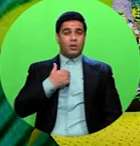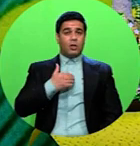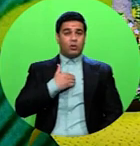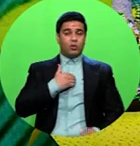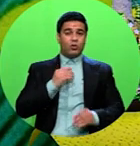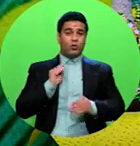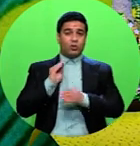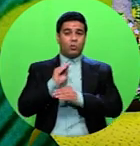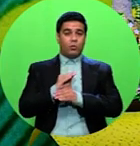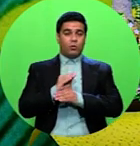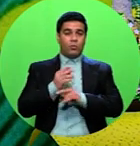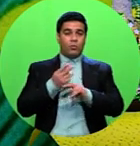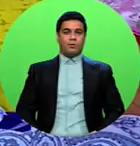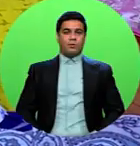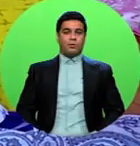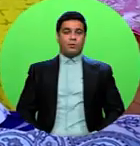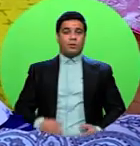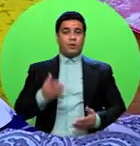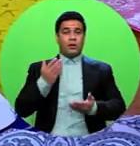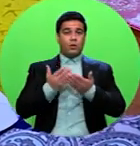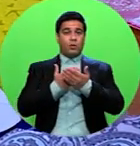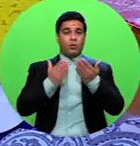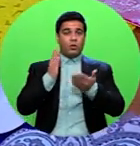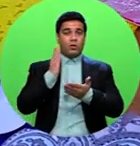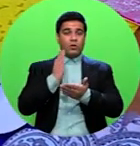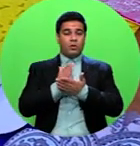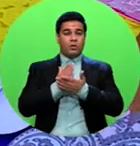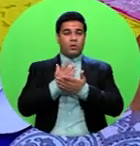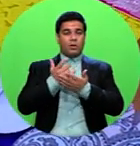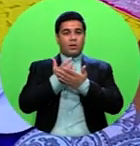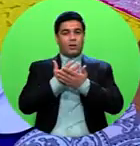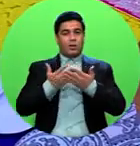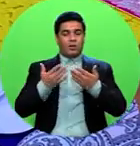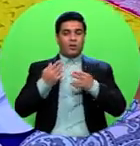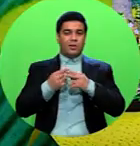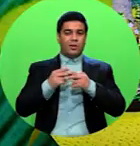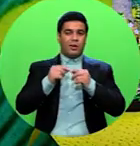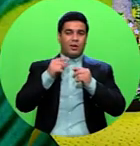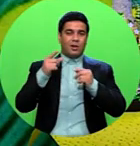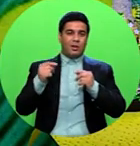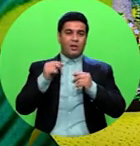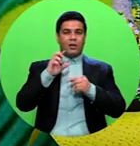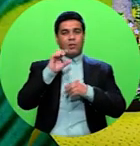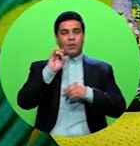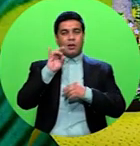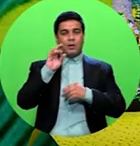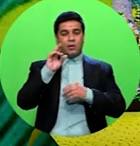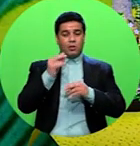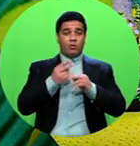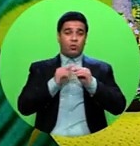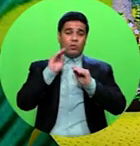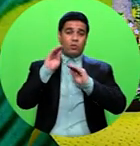вот такой вот элемент из ленточки. Если у вас есть какие-то бантики, вы еще каким-то образом хотите украсить ваше